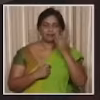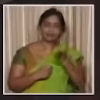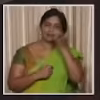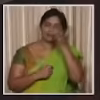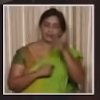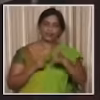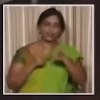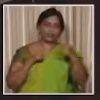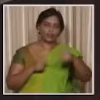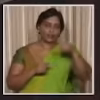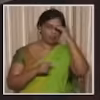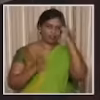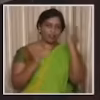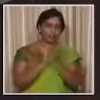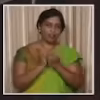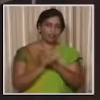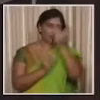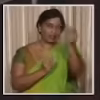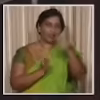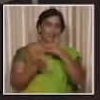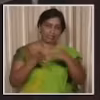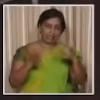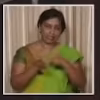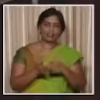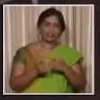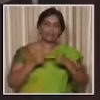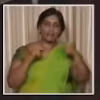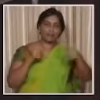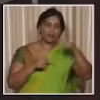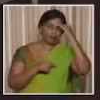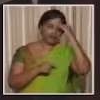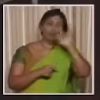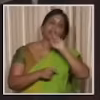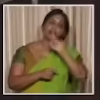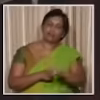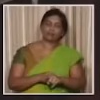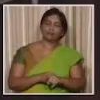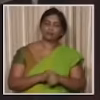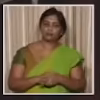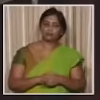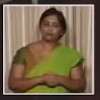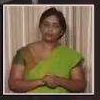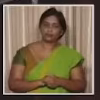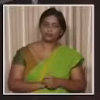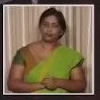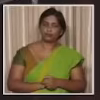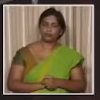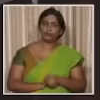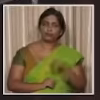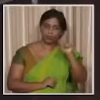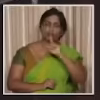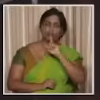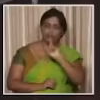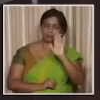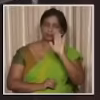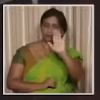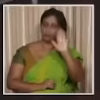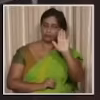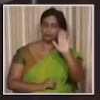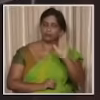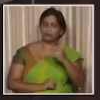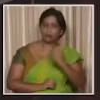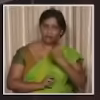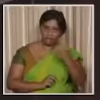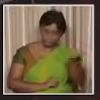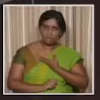තමුන්නාන්සේගේ විපක්ෂ නායක දුන්න කොලේ නෙමේ කියවන්නේ තමුන්නාන්සේගේ විපක්ෂ නායකට කියන්නකෝ ද හරි ද ඔයා ඕකනේ කියන්නේ හරිද පොඩ ඉන්නකෝ ඔයා